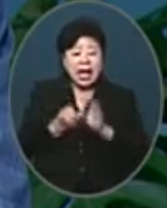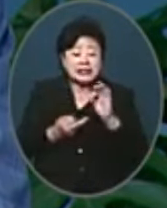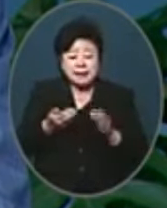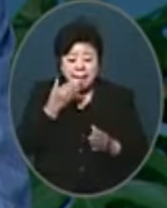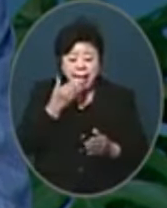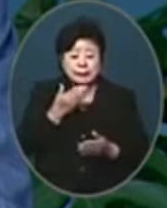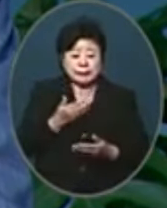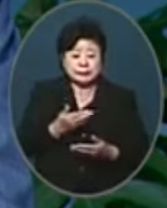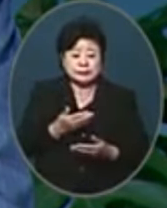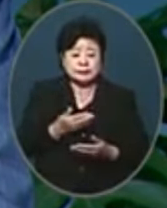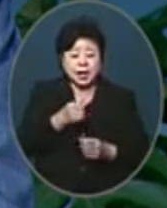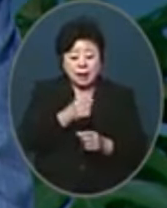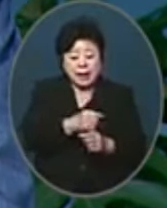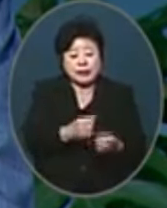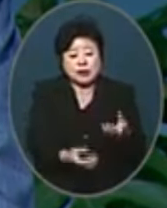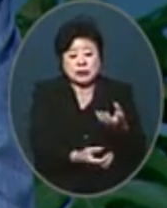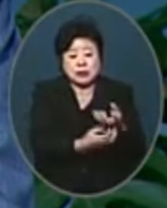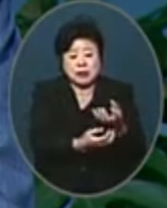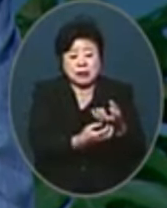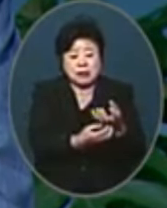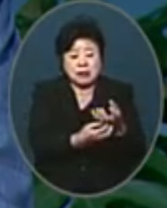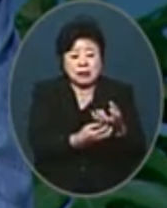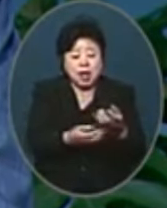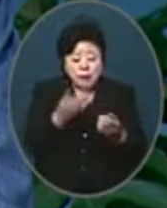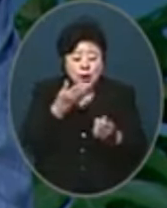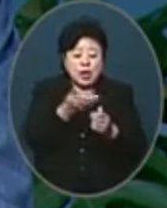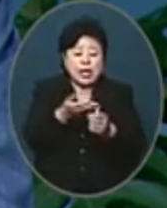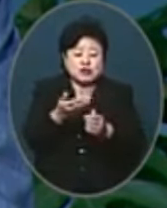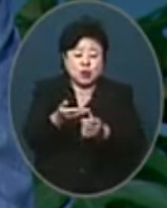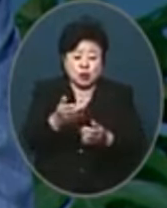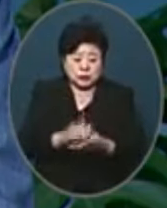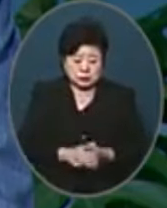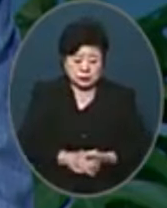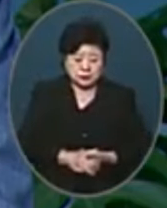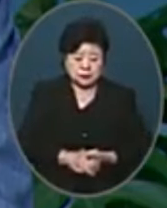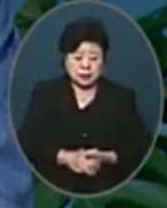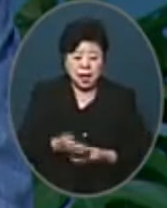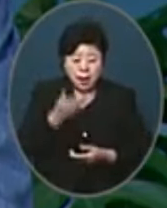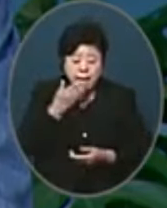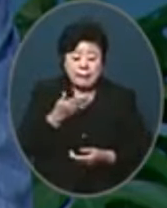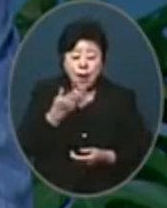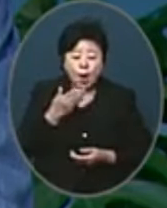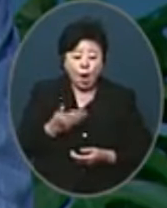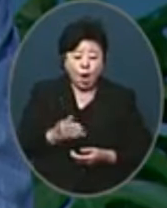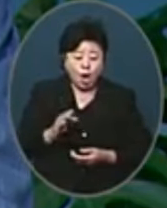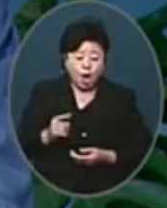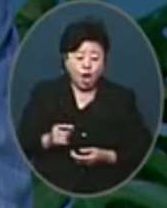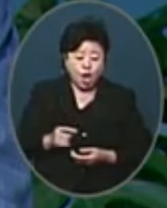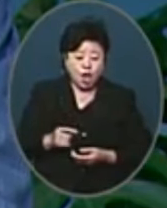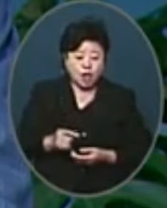밥을 지어서 먹게 해주는 바퍼